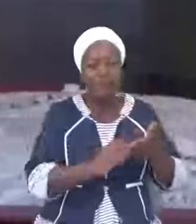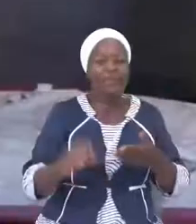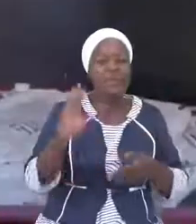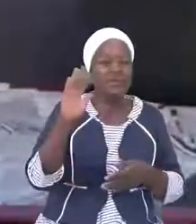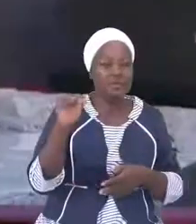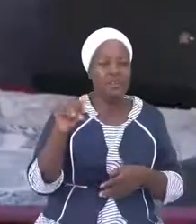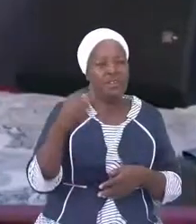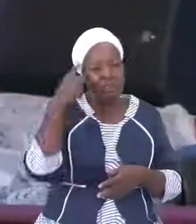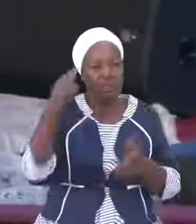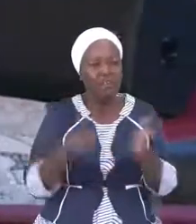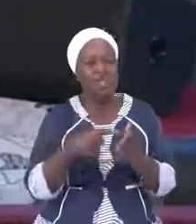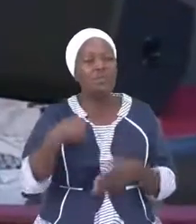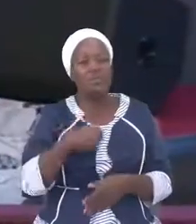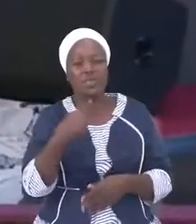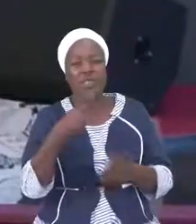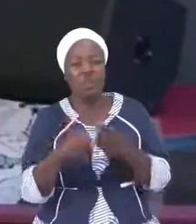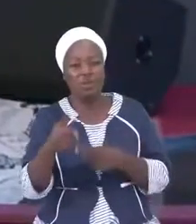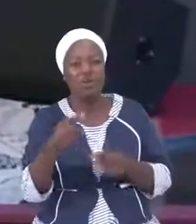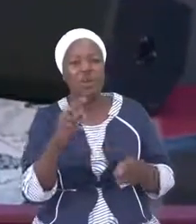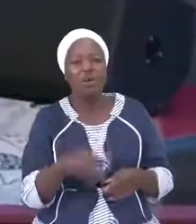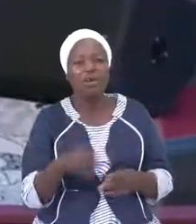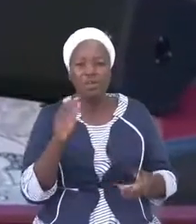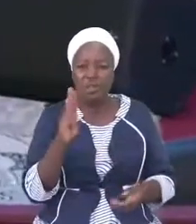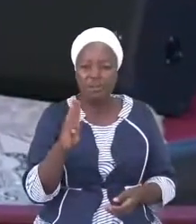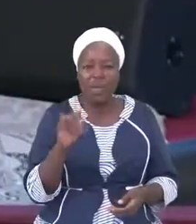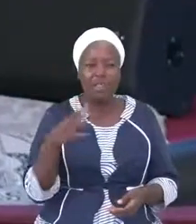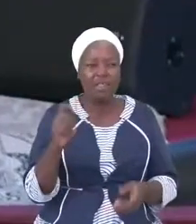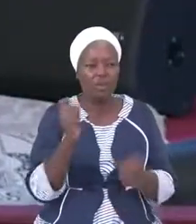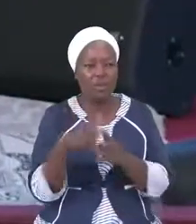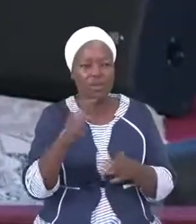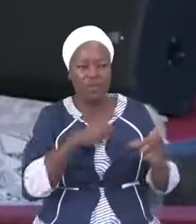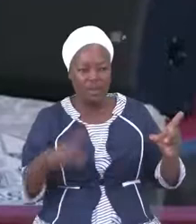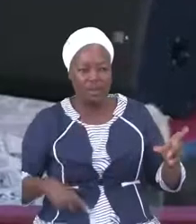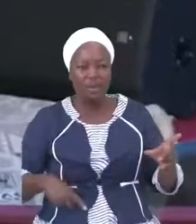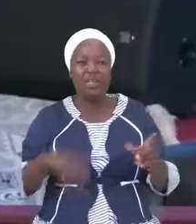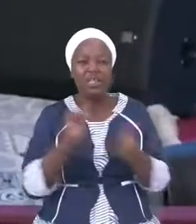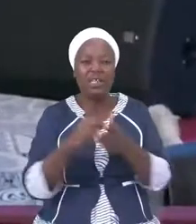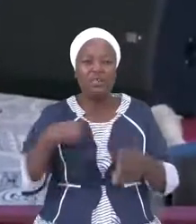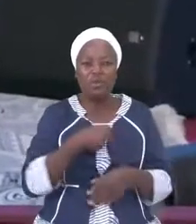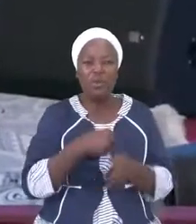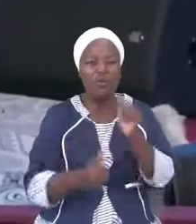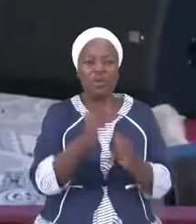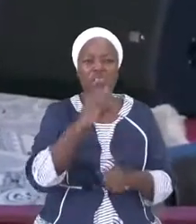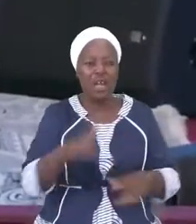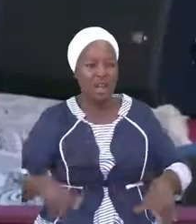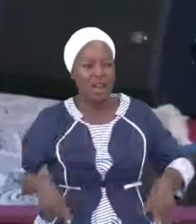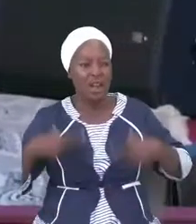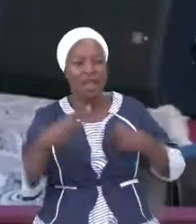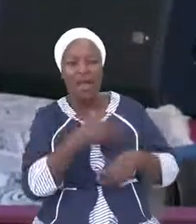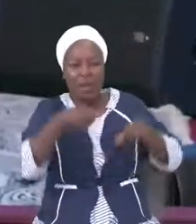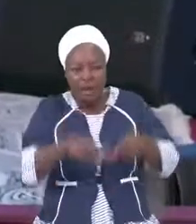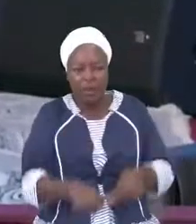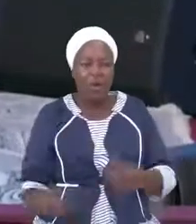15. Voici en effet ce que nous vous déclarons d'après la mort, la parole du Seigneur du moins. Nous la